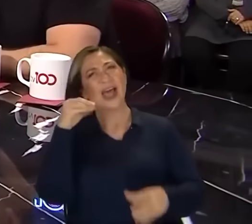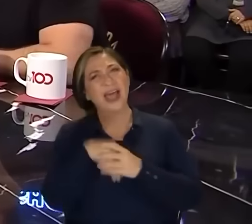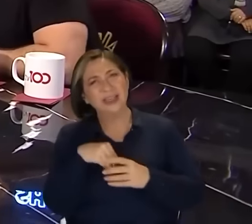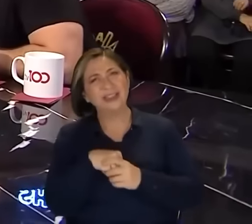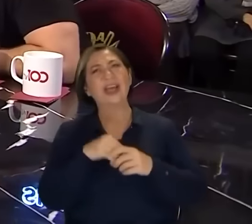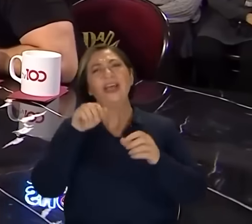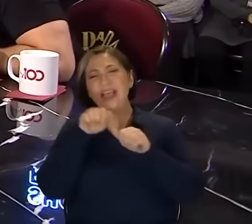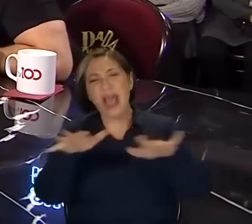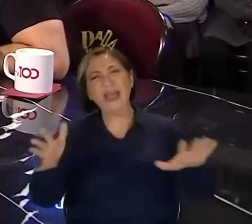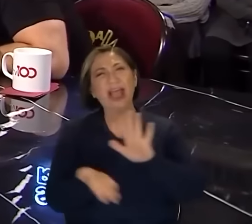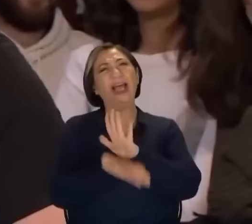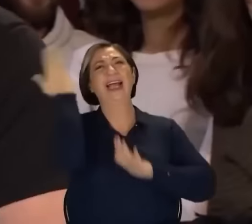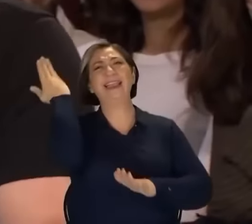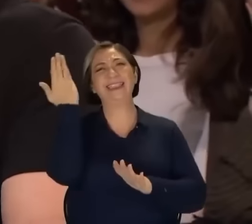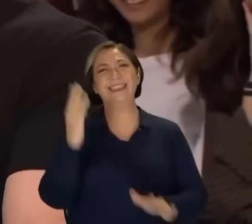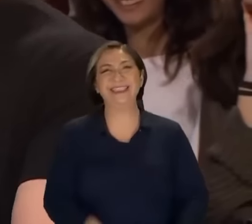yayından